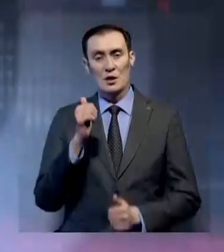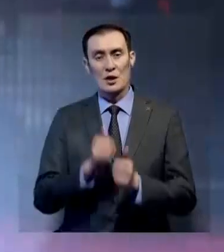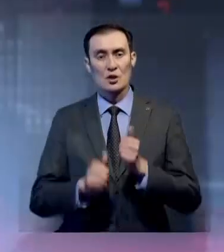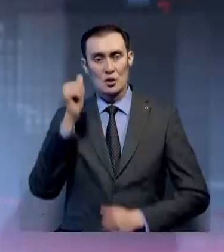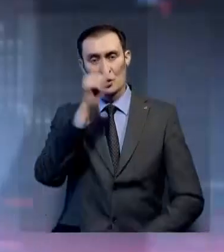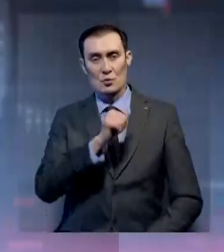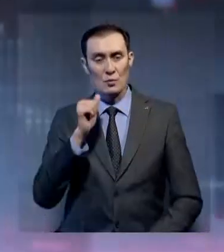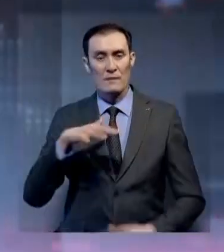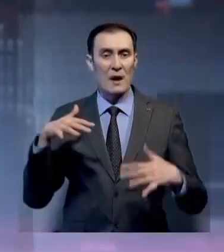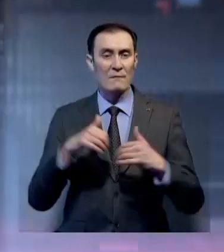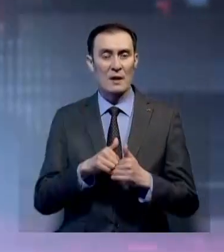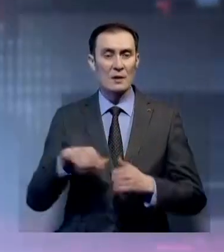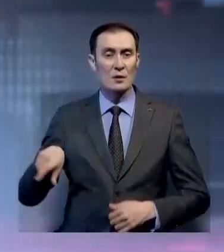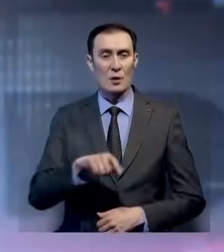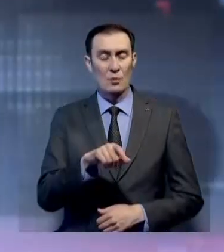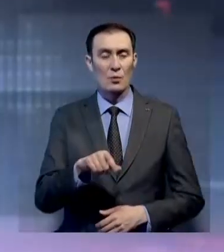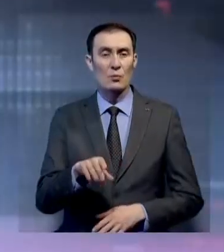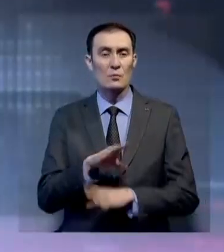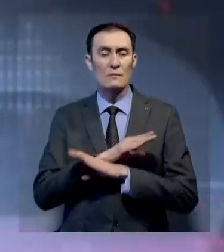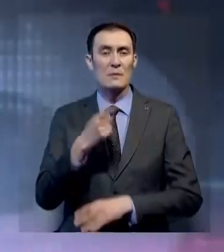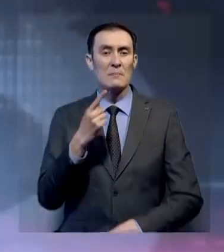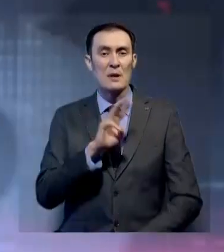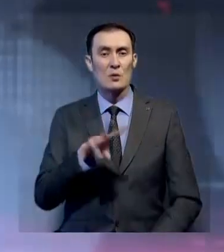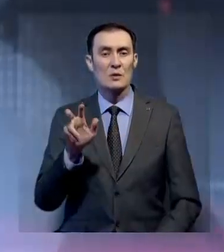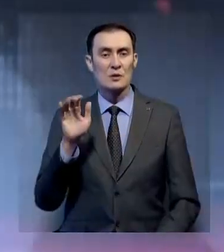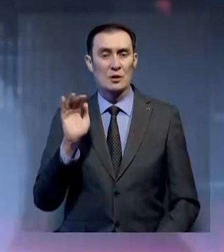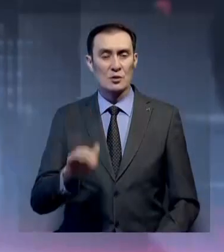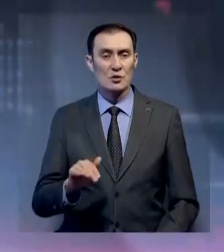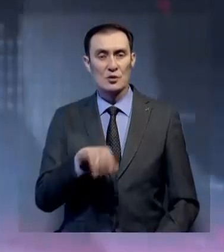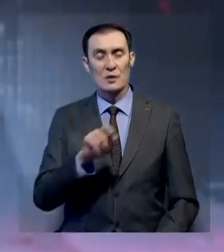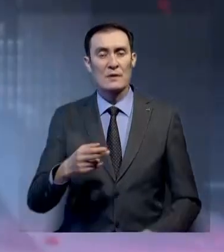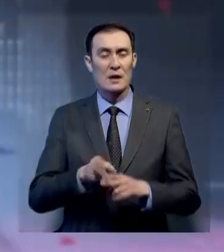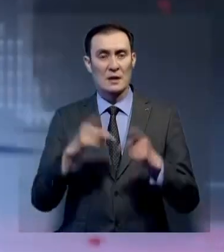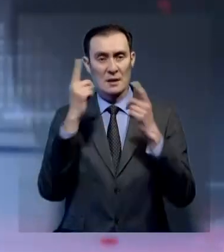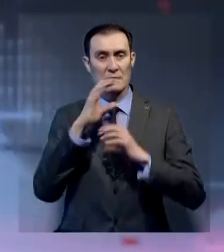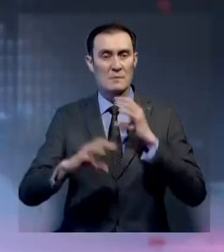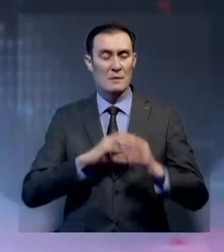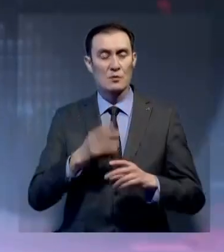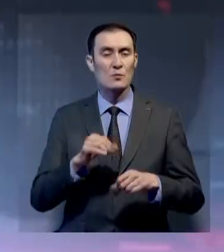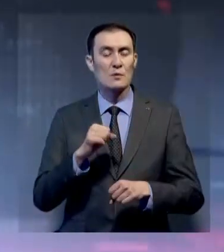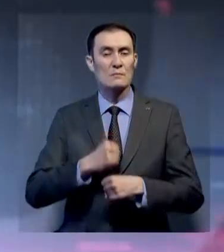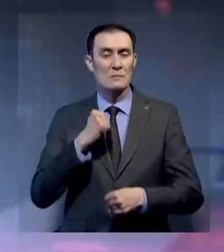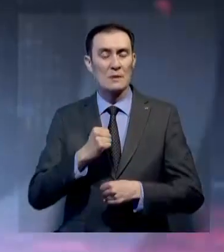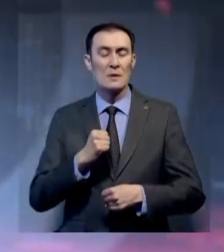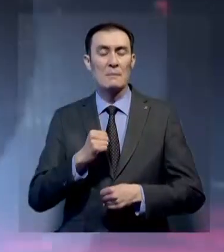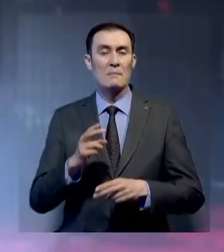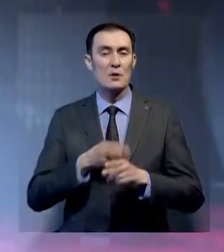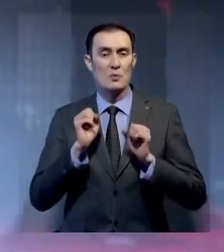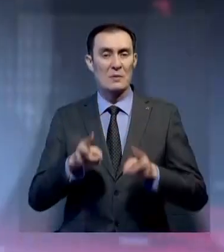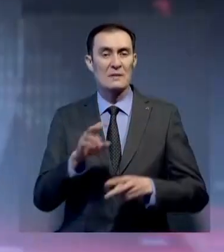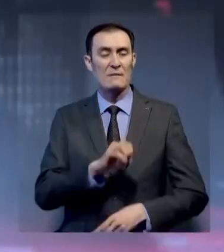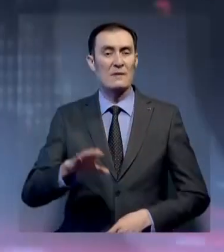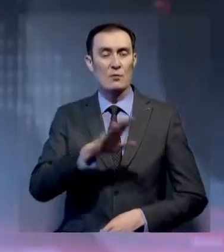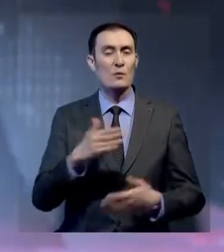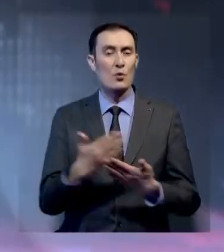Ежегодно ДТП на дорогах уносит жизни около 1 300 000 человек. Это данные ВОЗ. Для усиления безопасности на дорогах ЕС планируют